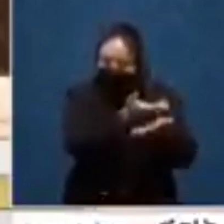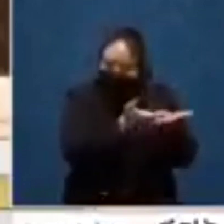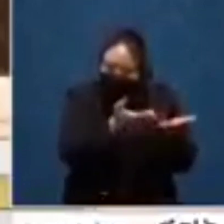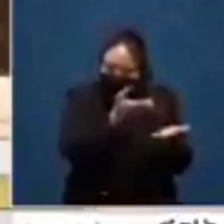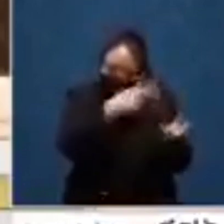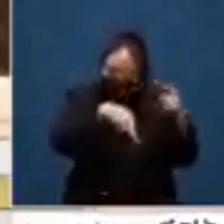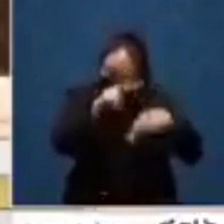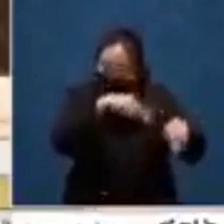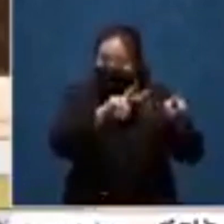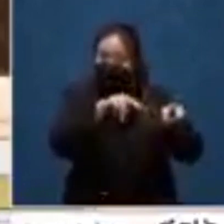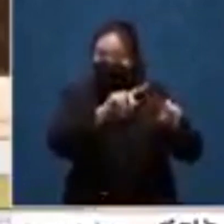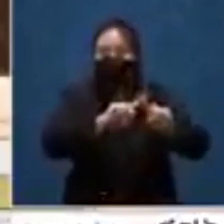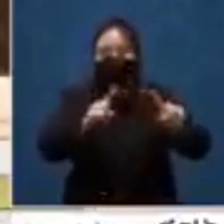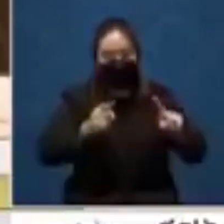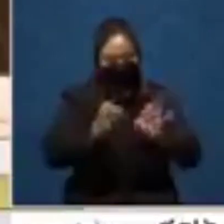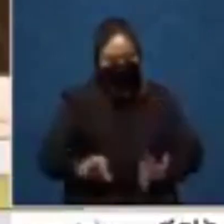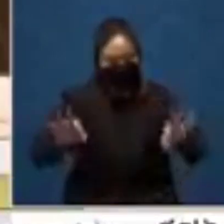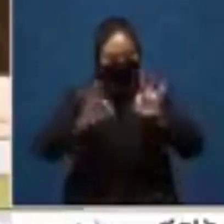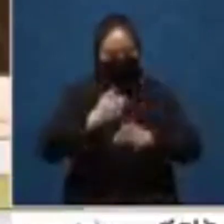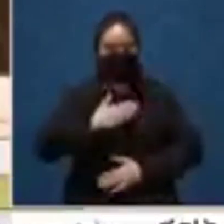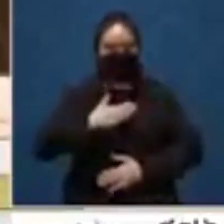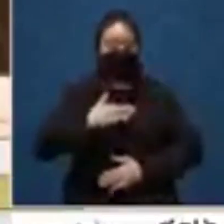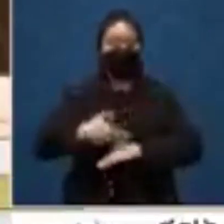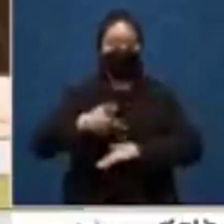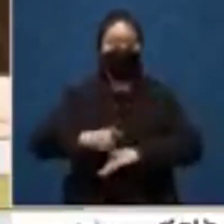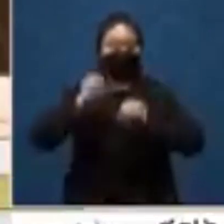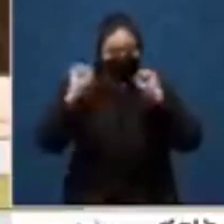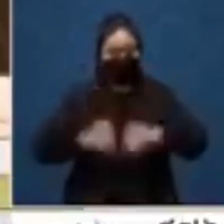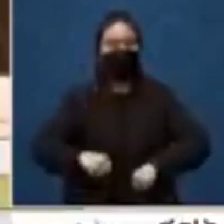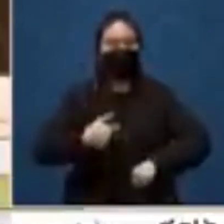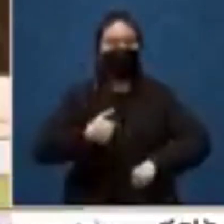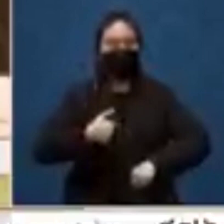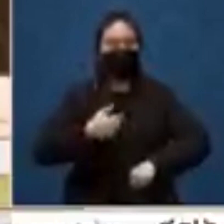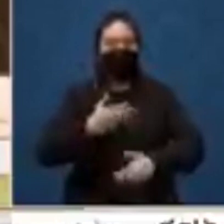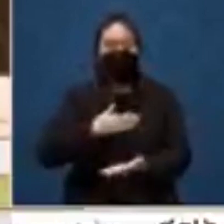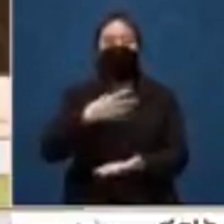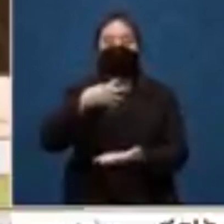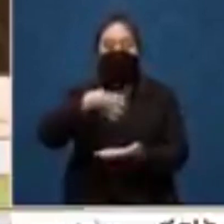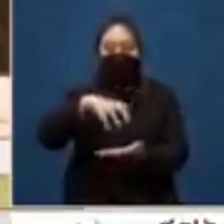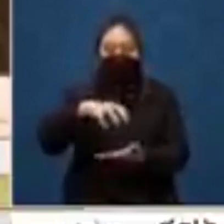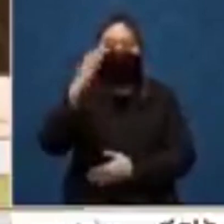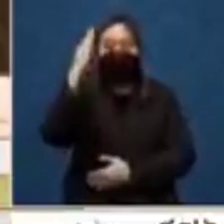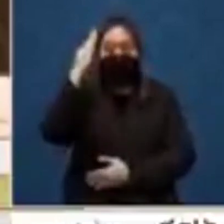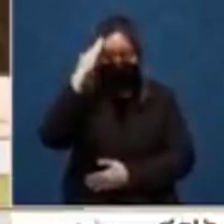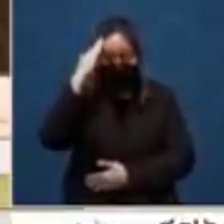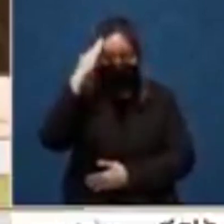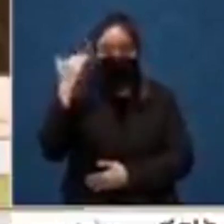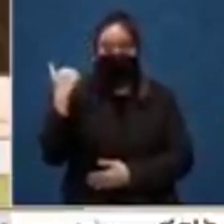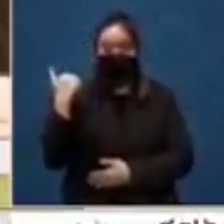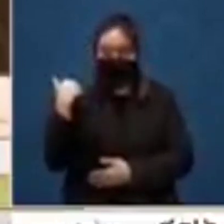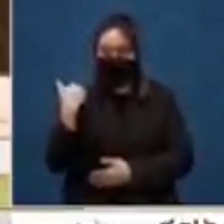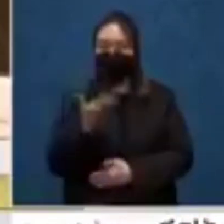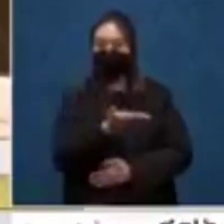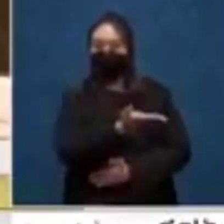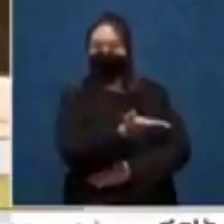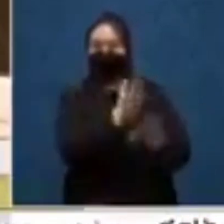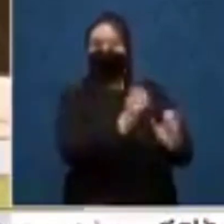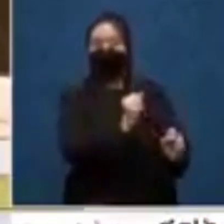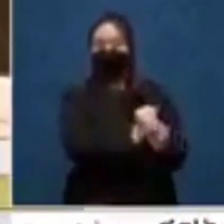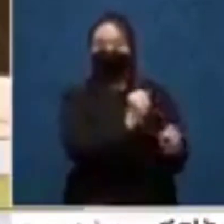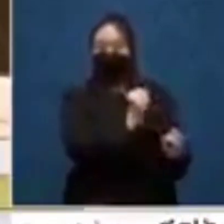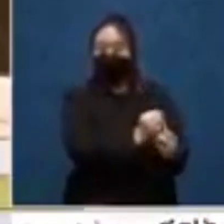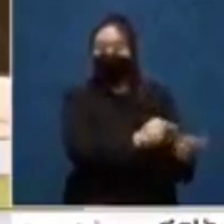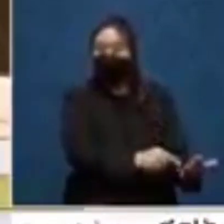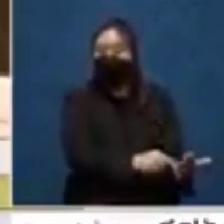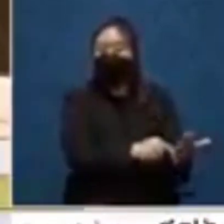เป็นเด็ดขาดอยู่ที่ประธานฉะนั้นผมถึงเล่าให้ฟังว่าผ่านความการเสนอความเห็นของเจ้าหน้าที่มาแล้วผม